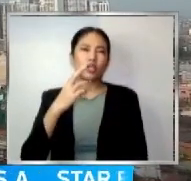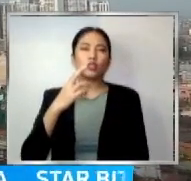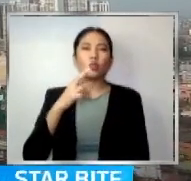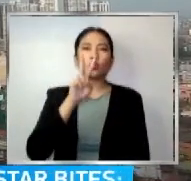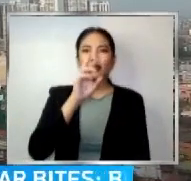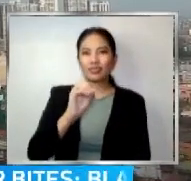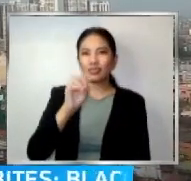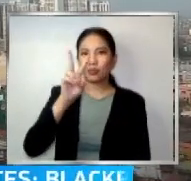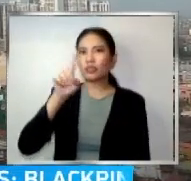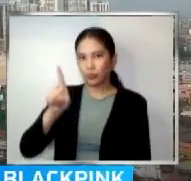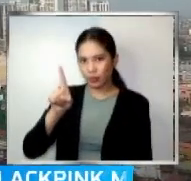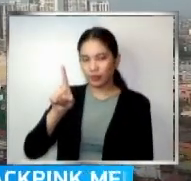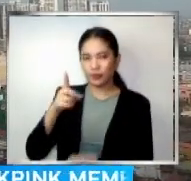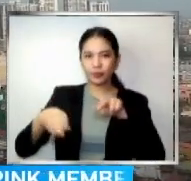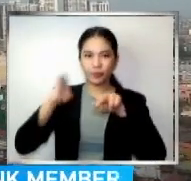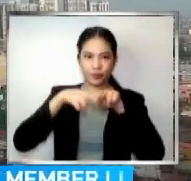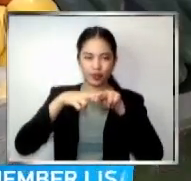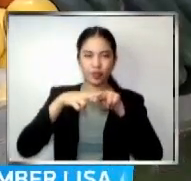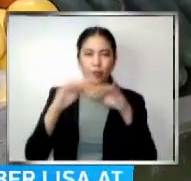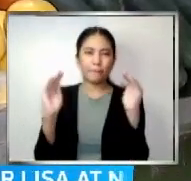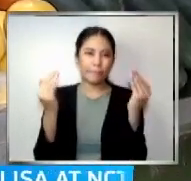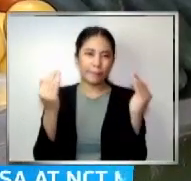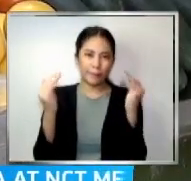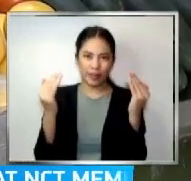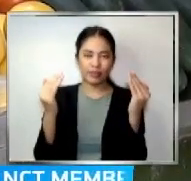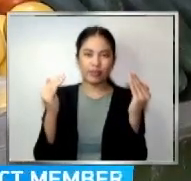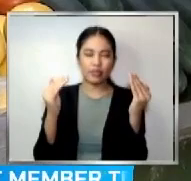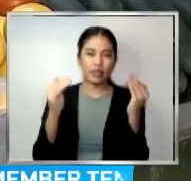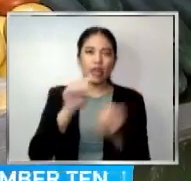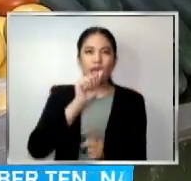naitala noong April 2020 na 2.2%.